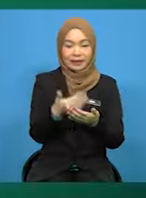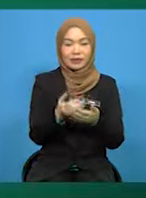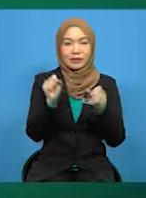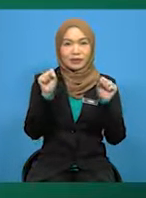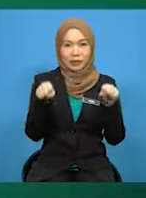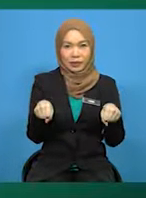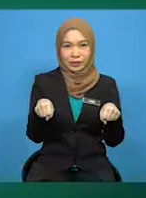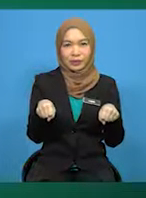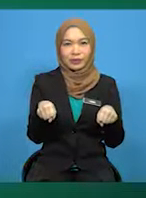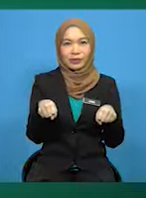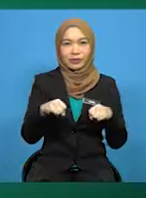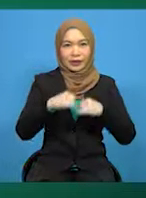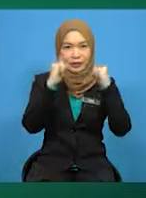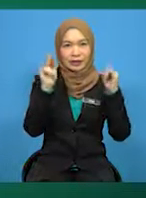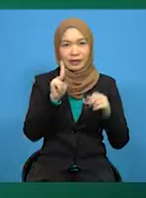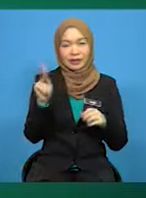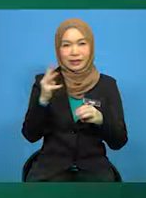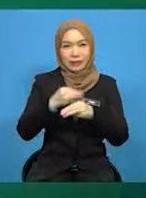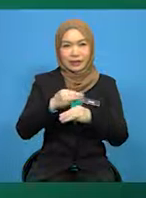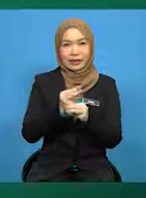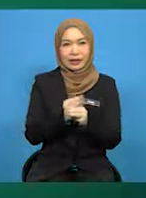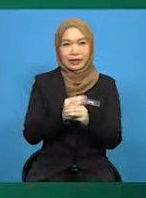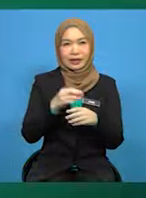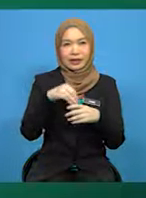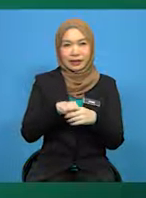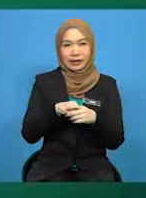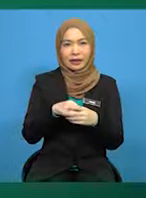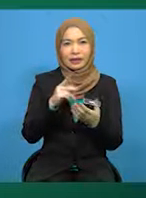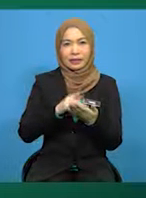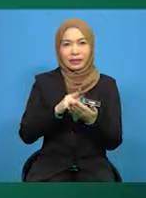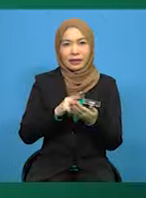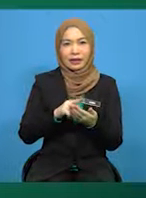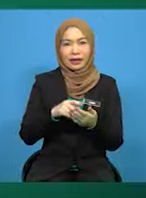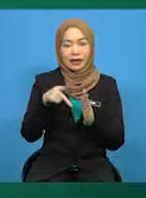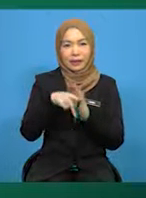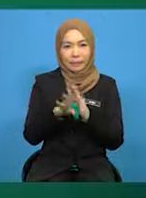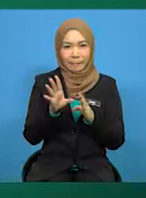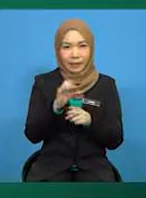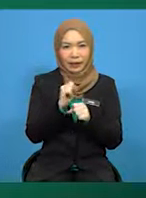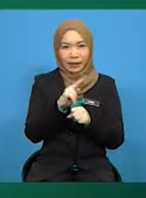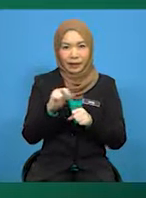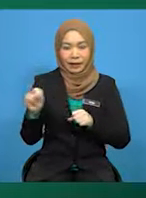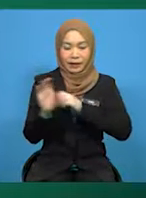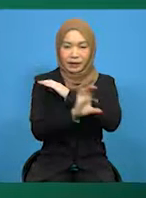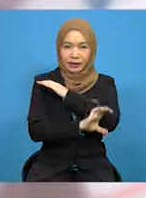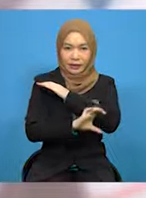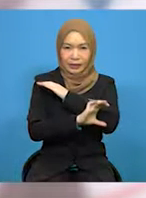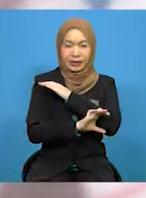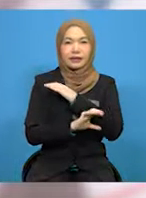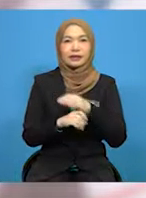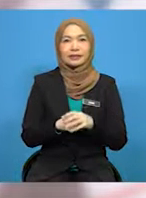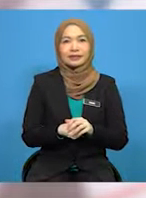boleh menjelaskan masalah dalam perhitungan pendapatan negara.